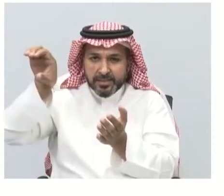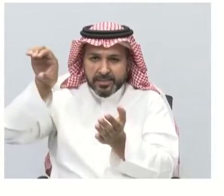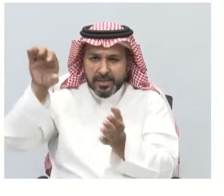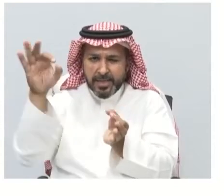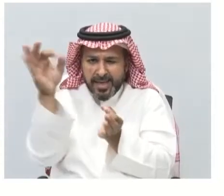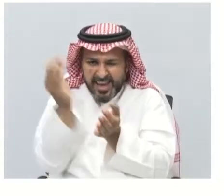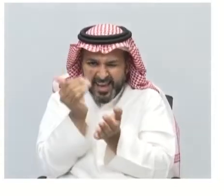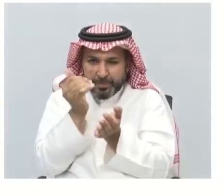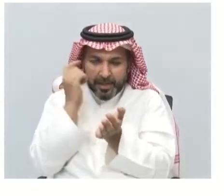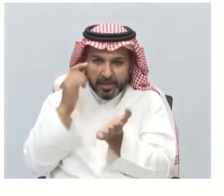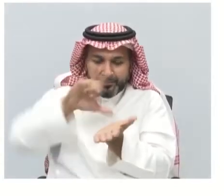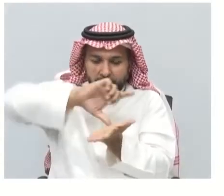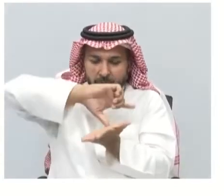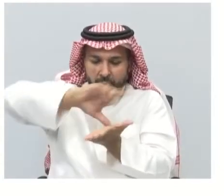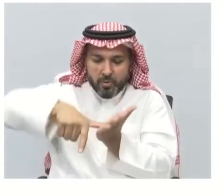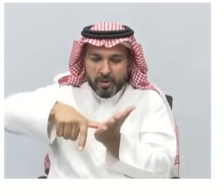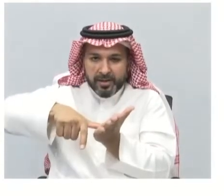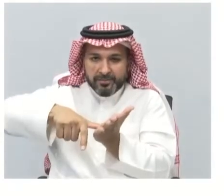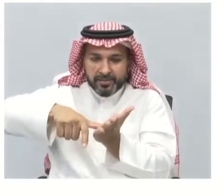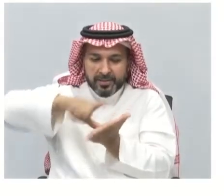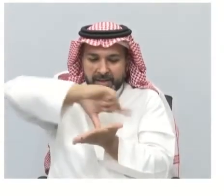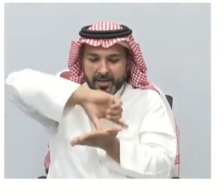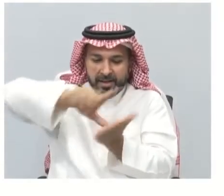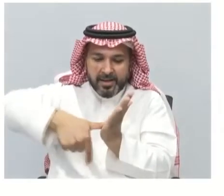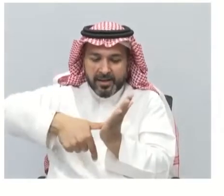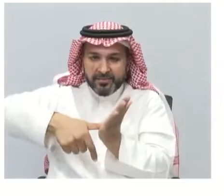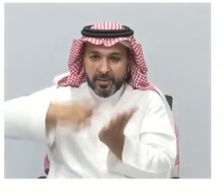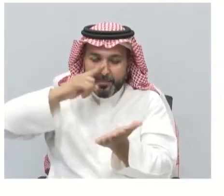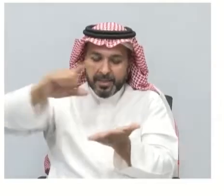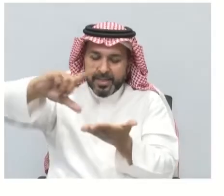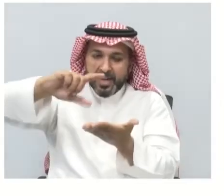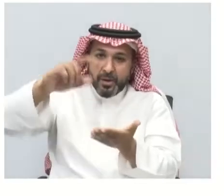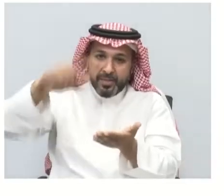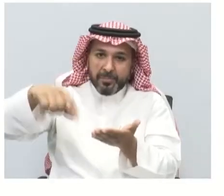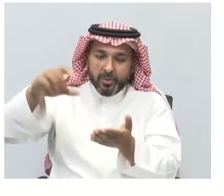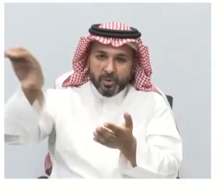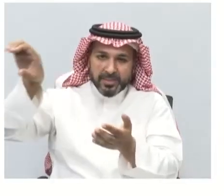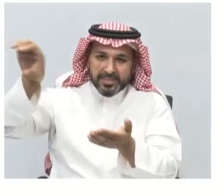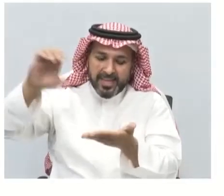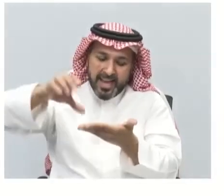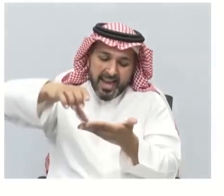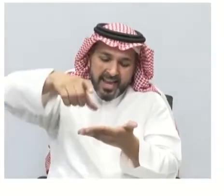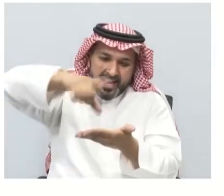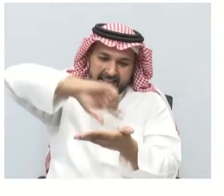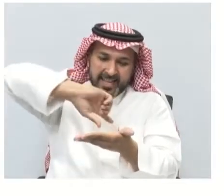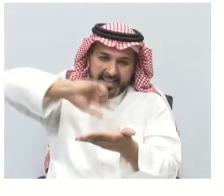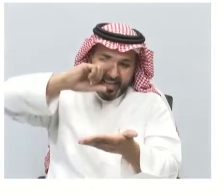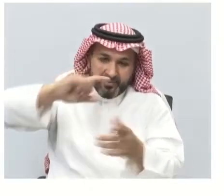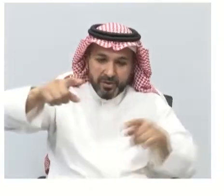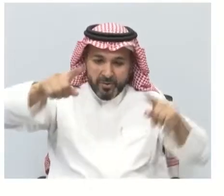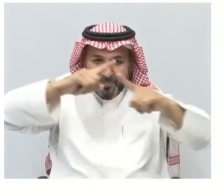عندك هذه نقطه التقاطع اوصلها بين ايش بين المستقيم اي بين النقطه اي وهذه التقاطع لينش